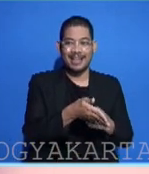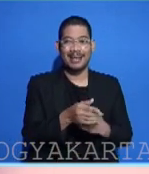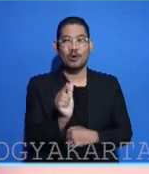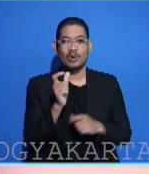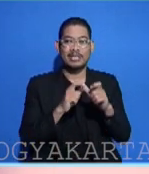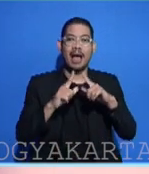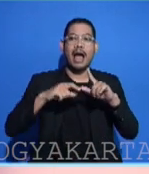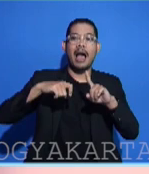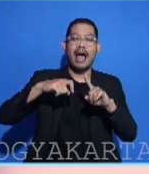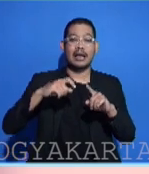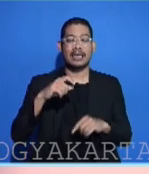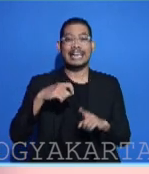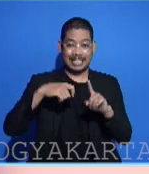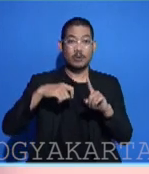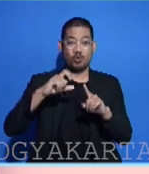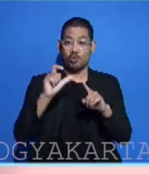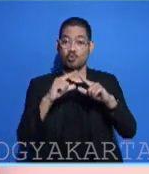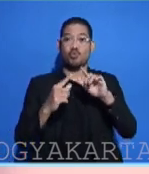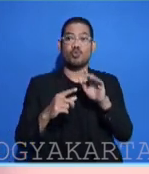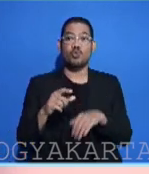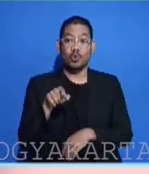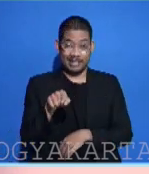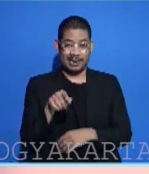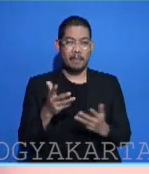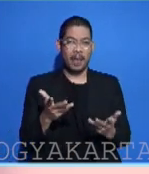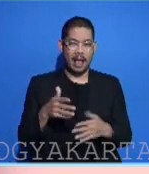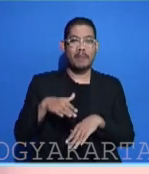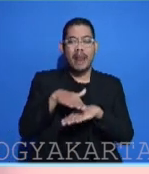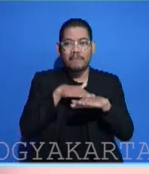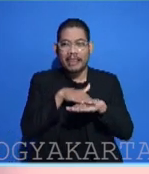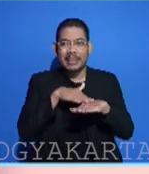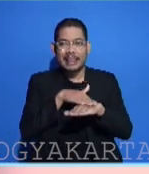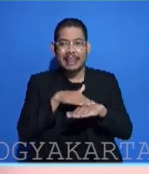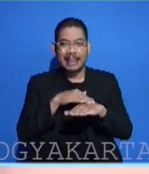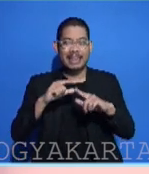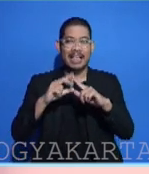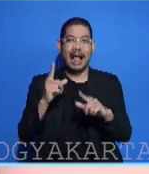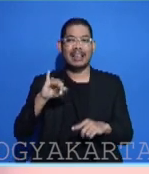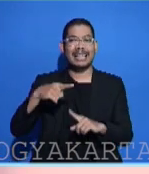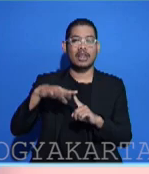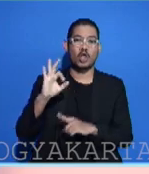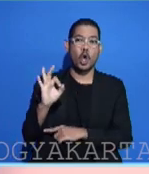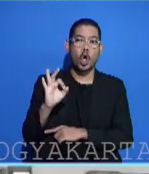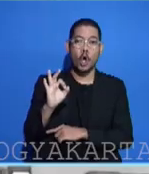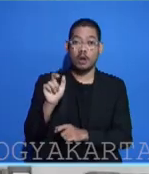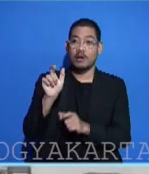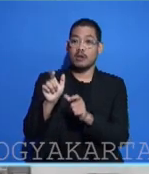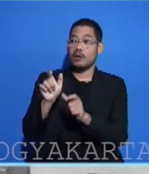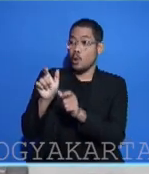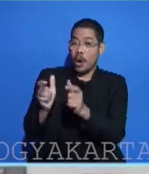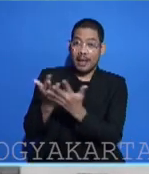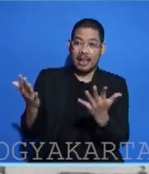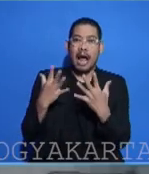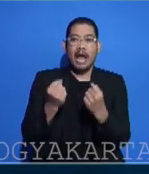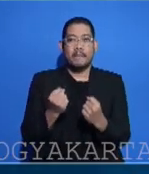Nun yang tengah dirawat intensif di Rumah Sakit Dr. Sarjito. Prabowo meminta masyarakat turut mendoakan Cak Nun agar cepat pulih.